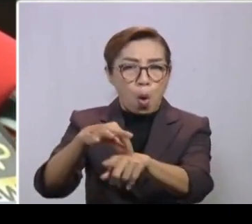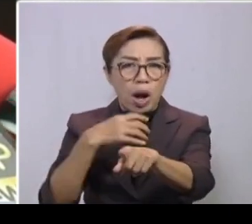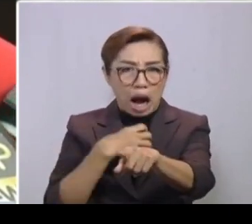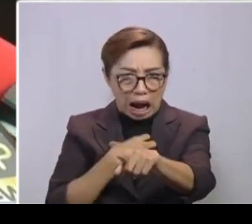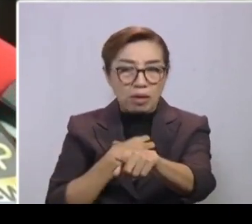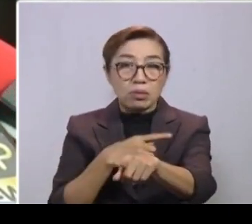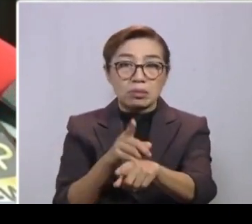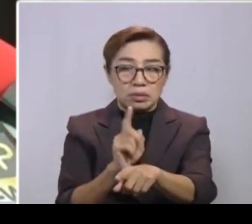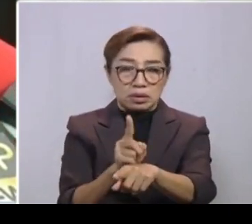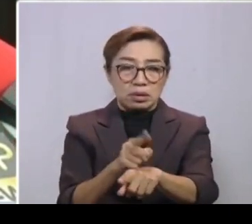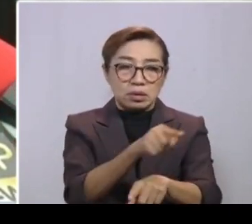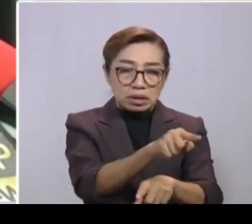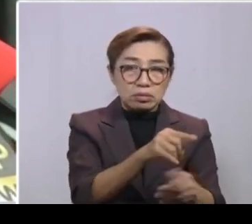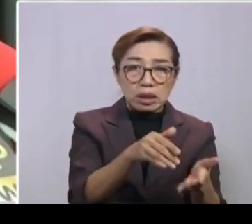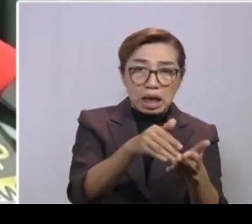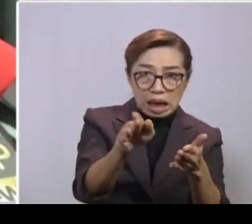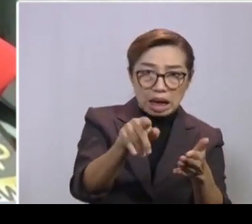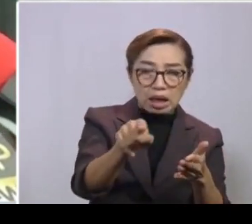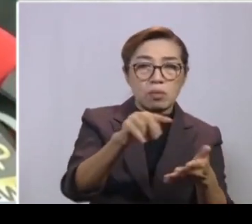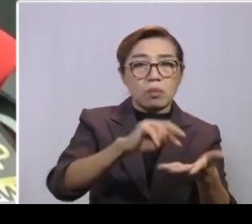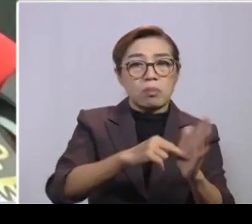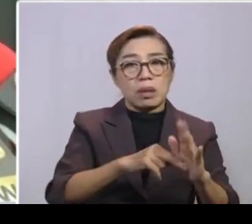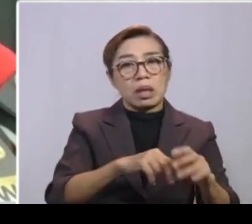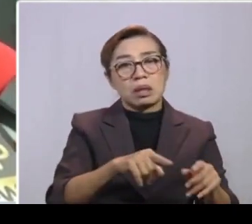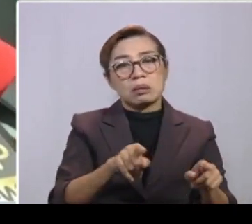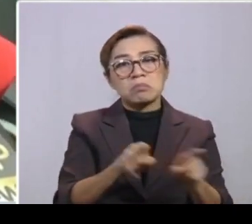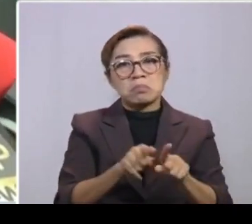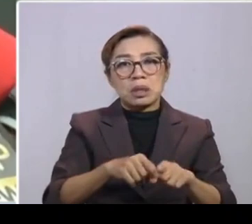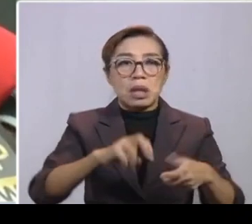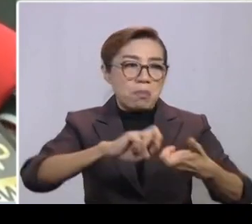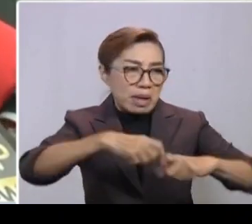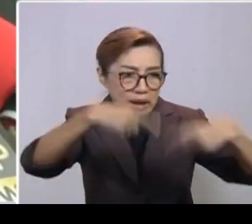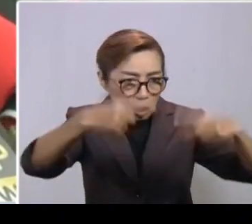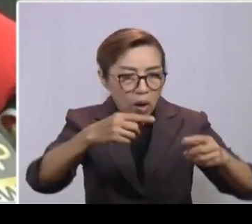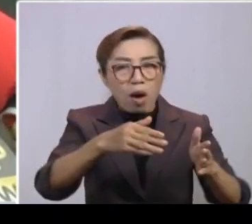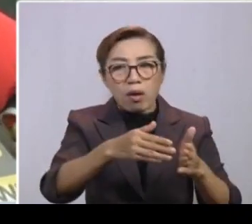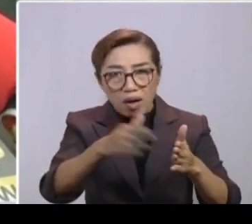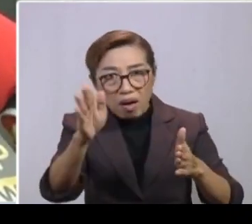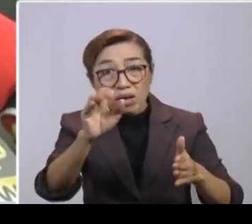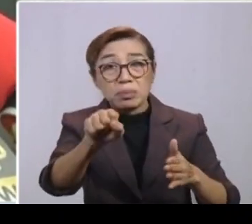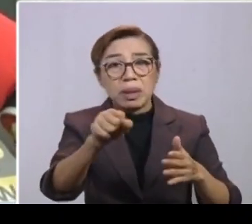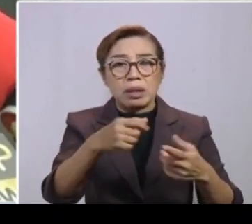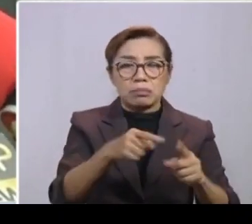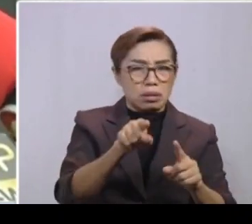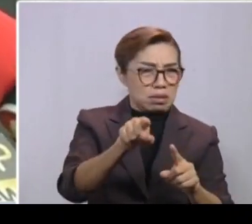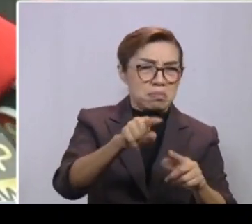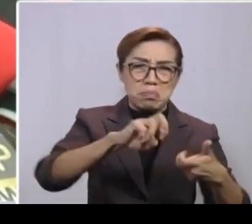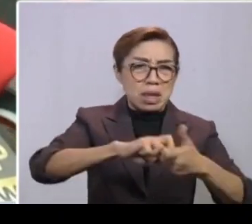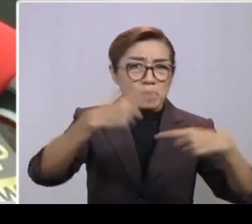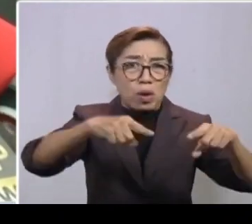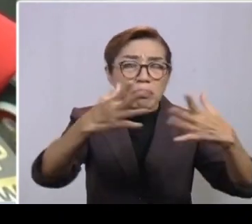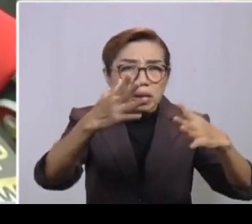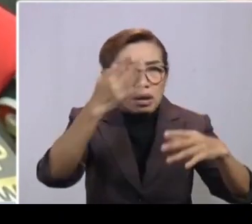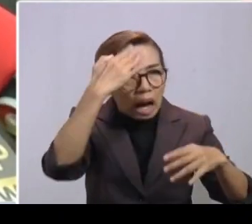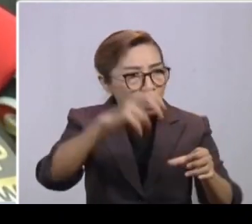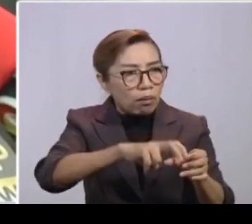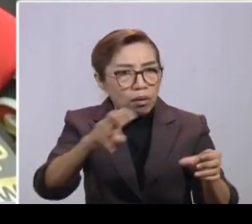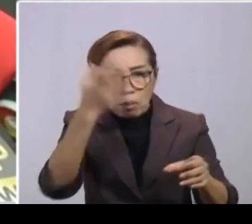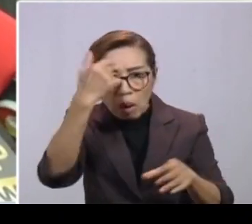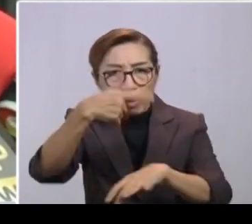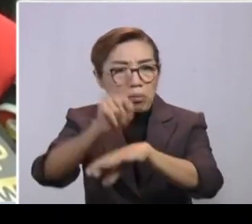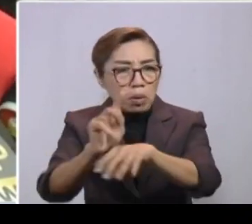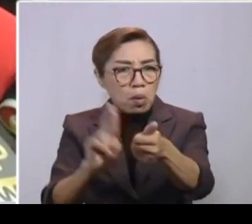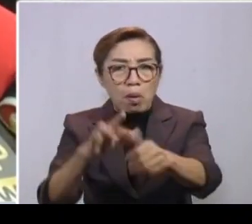ทั้งที่การขับออกจากพรรคควรออกตามธรรมชาติความเป็นจริงดังนั้นจึงต้องรอดูนะคะว่าจะมีผู้ที่ยัง